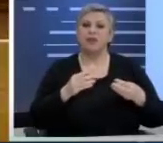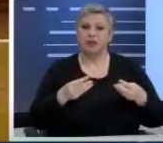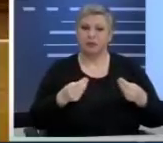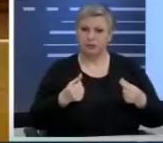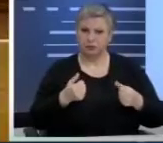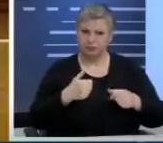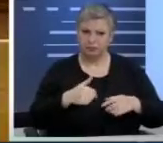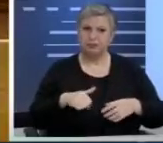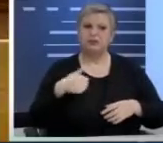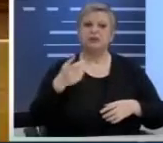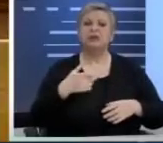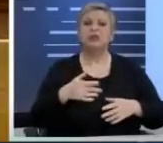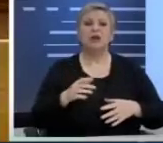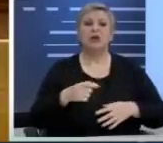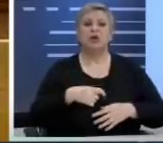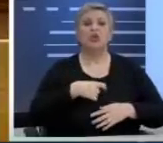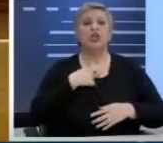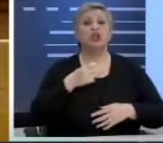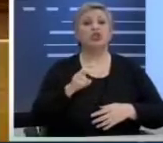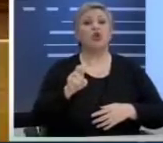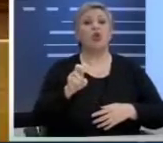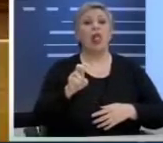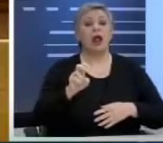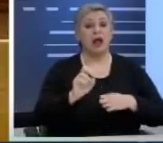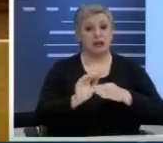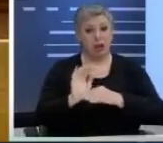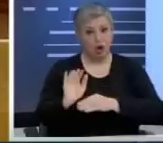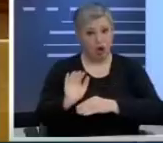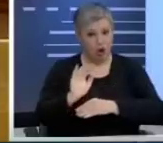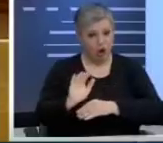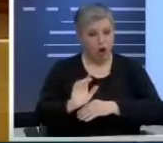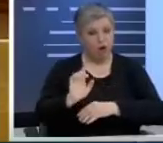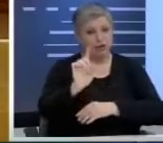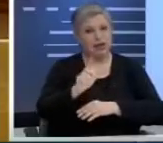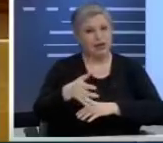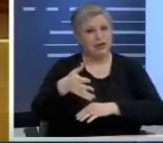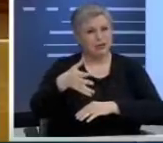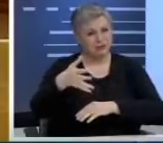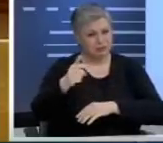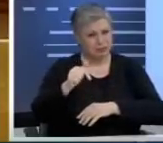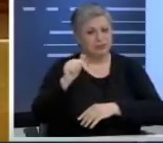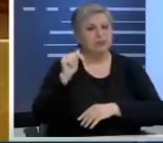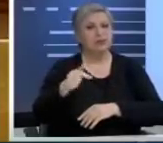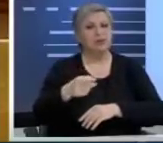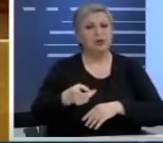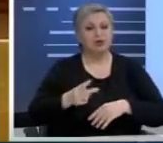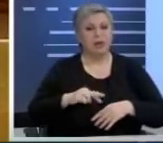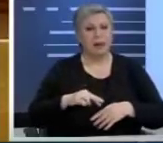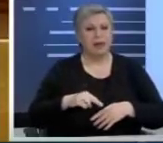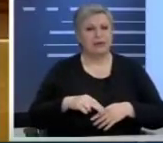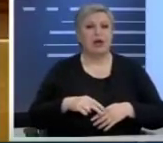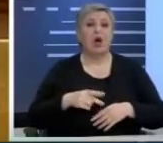και ο κύριος Χουλιαράκης από τον κύριο Μητσοτάκη. Τι είπε ο κύριος Μητσοτάκης στην ερώτηση που του